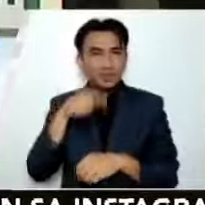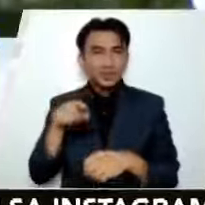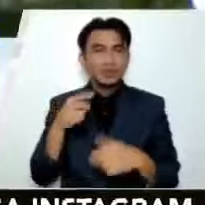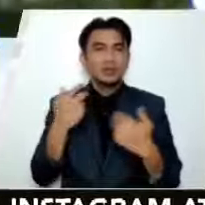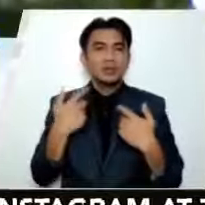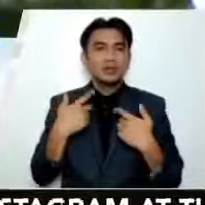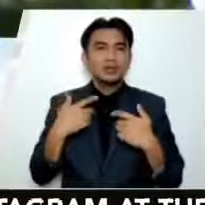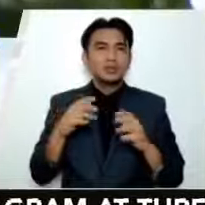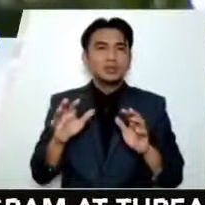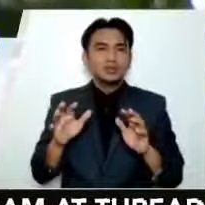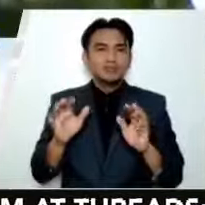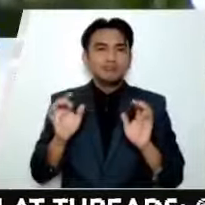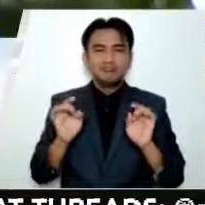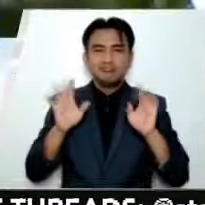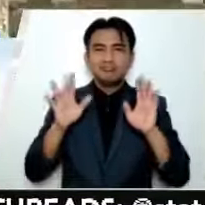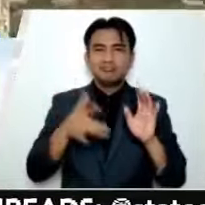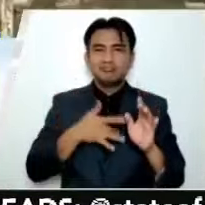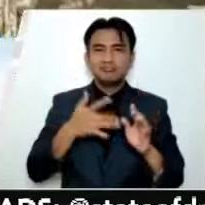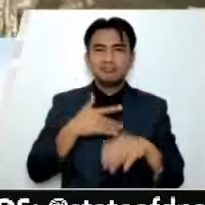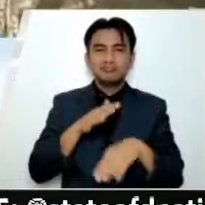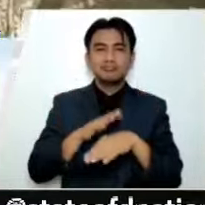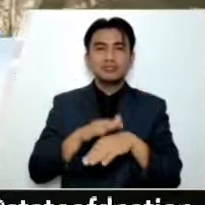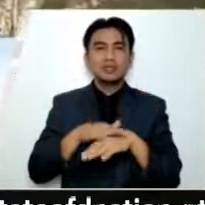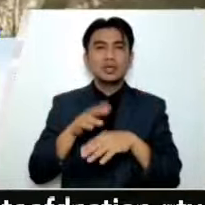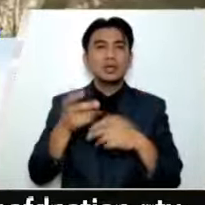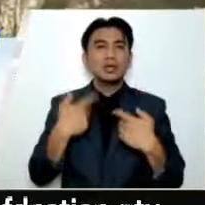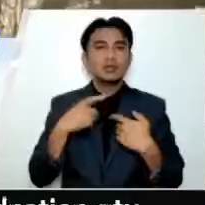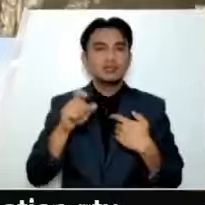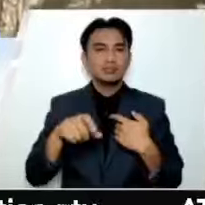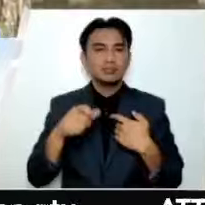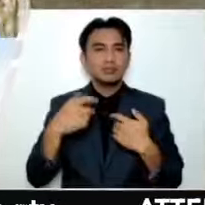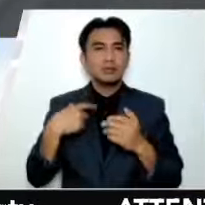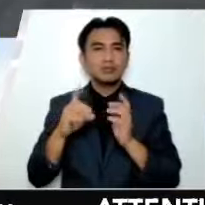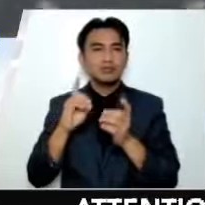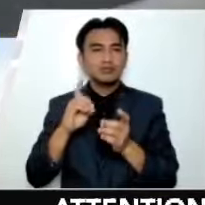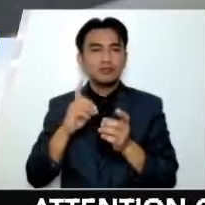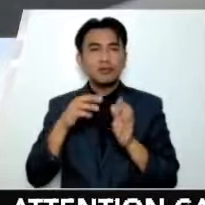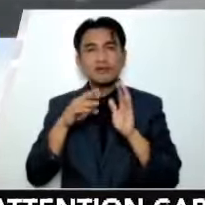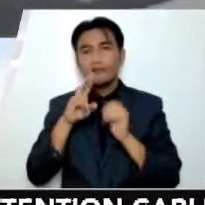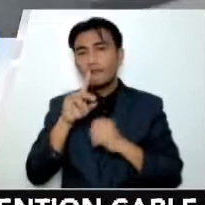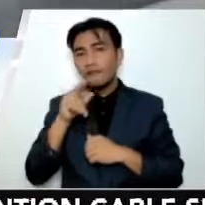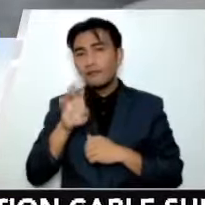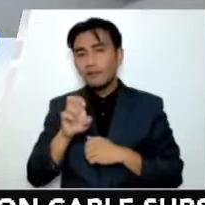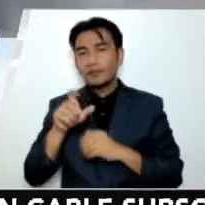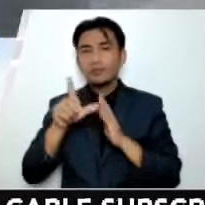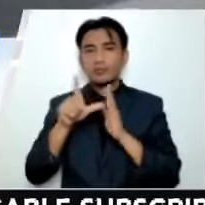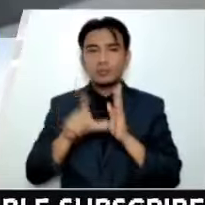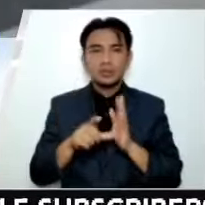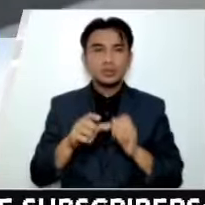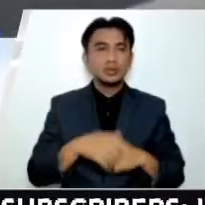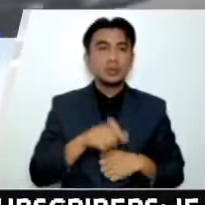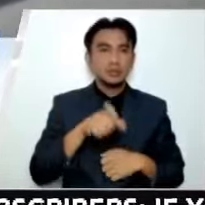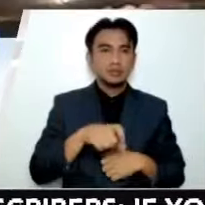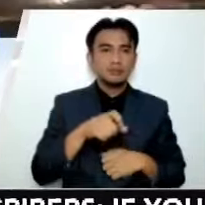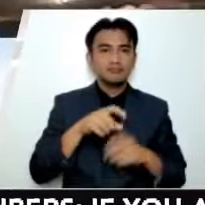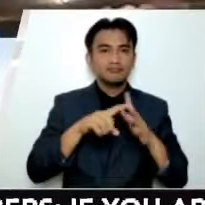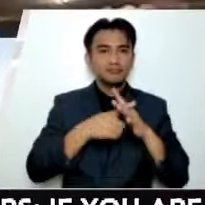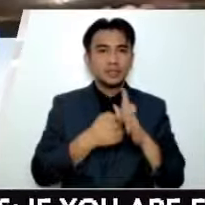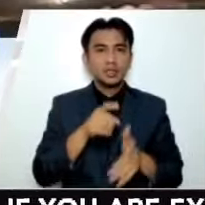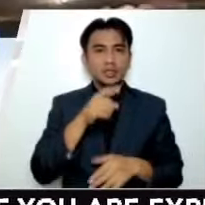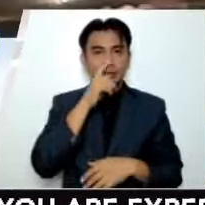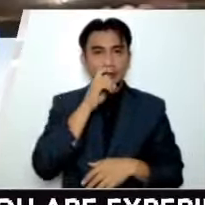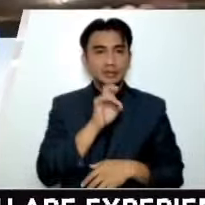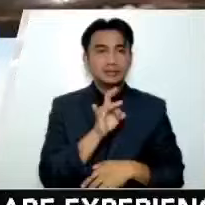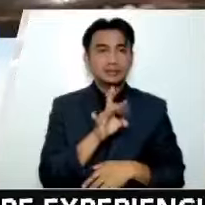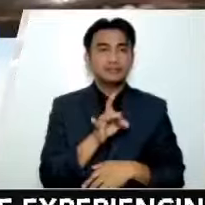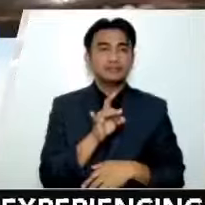na amyendahan ang vape law. Gawing 21 years old, imbes na 18 ang papayagang mag-vape at e-cigarette.